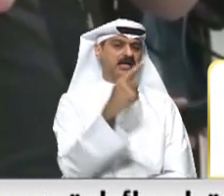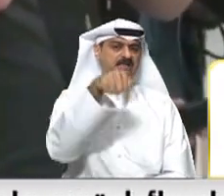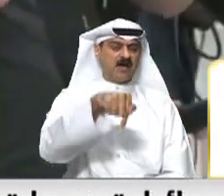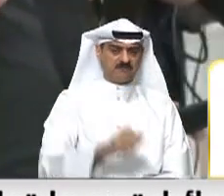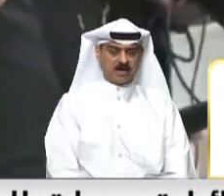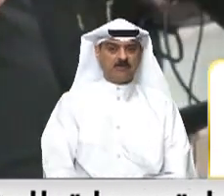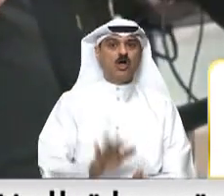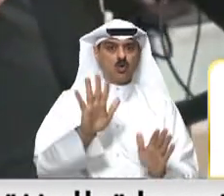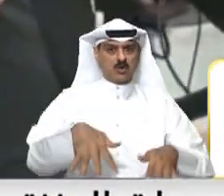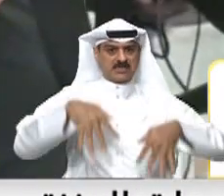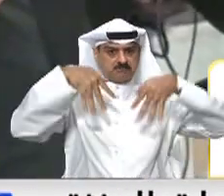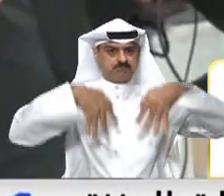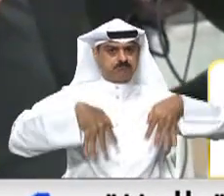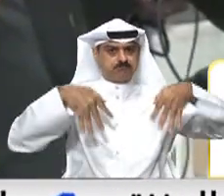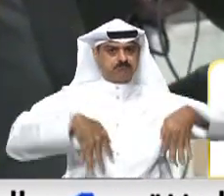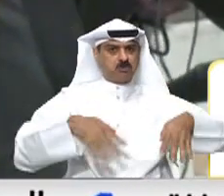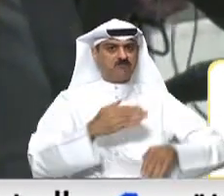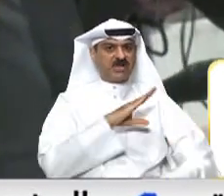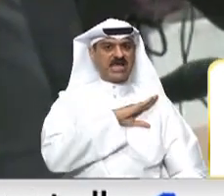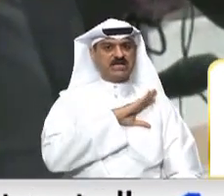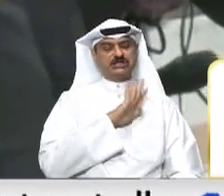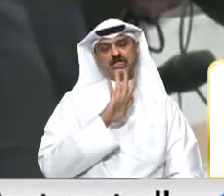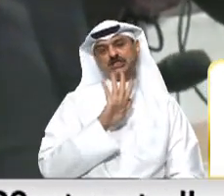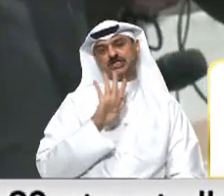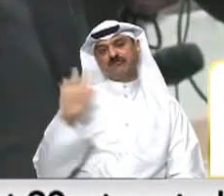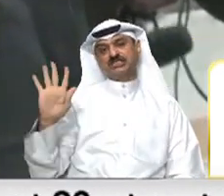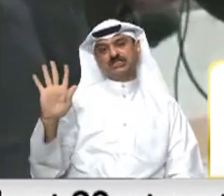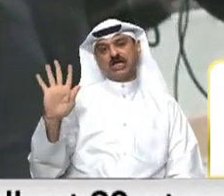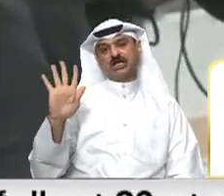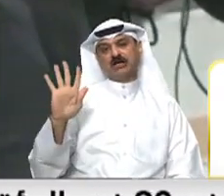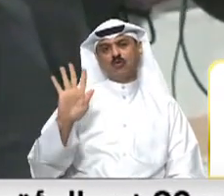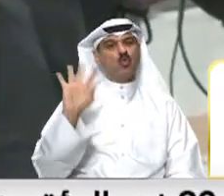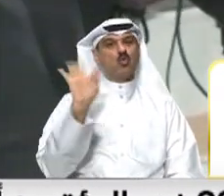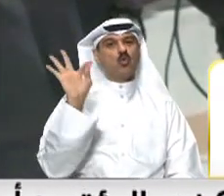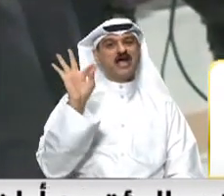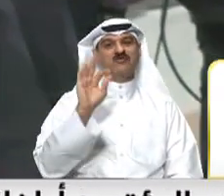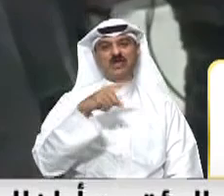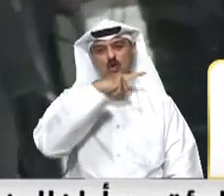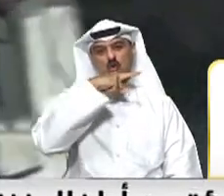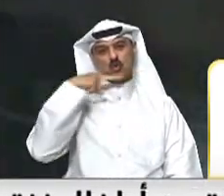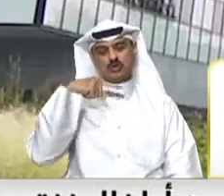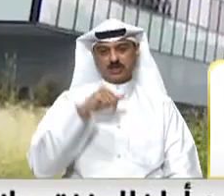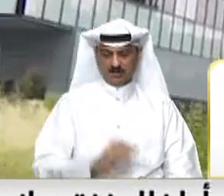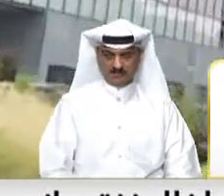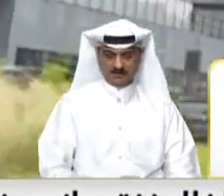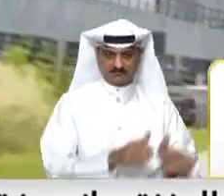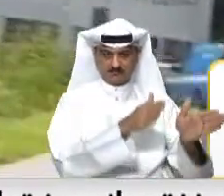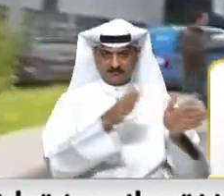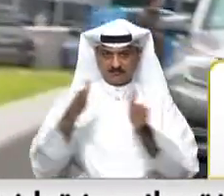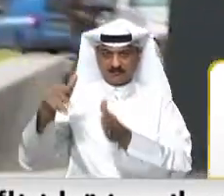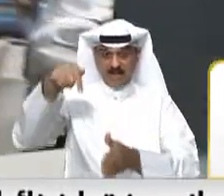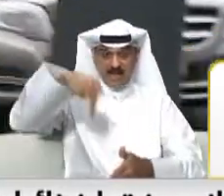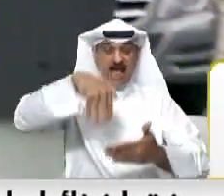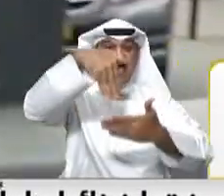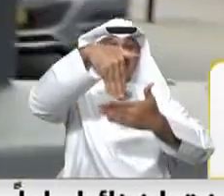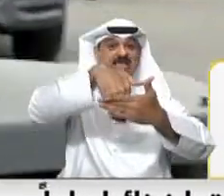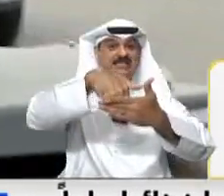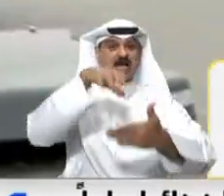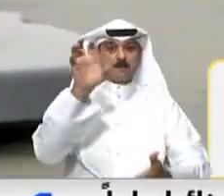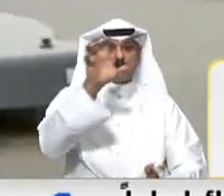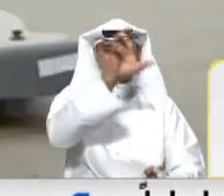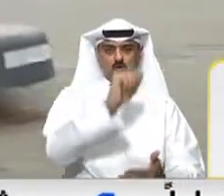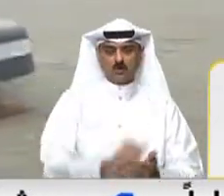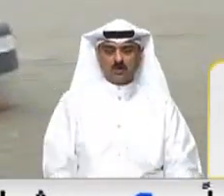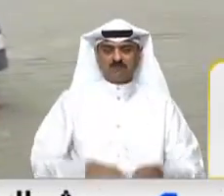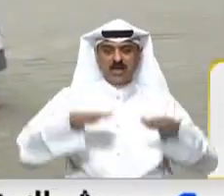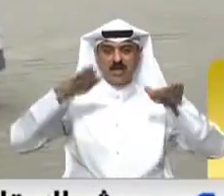الشرقية التي يؤرقها التهديد الروسي. ومن المستجدات التي تحملها أيضا هذه الانتخابات الأوروبية أن البرلمان